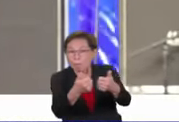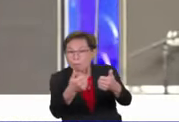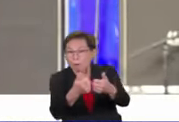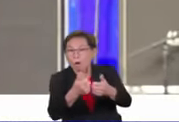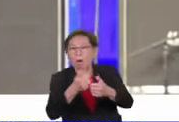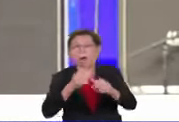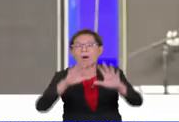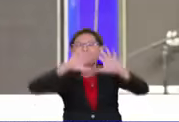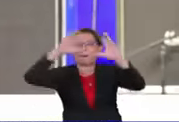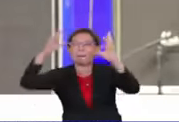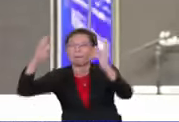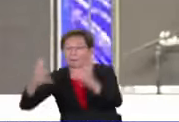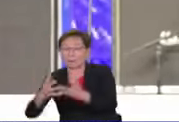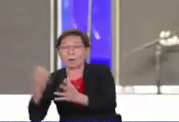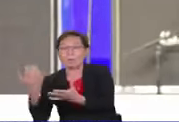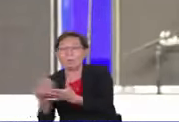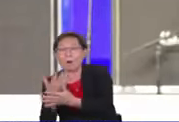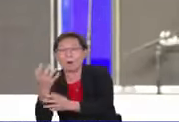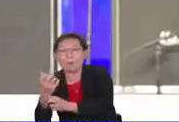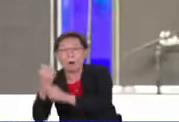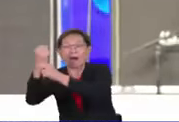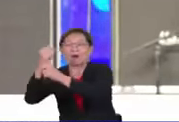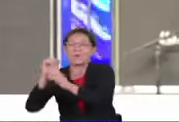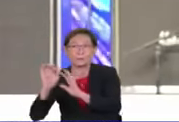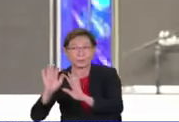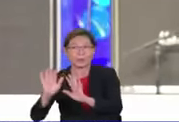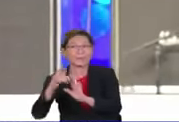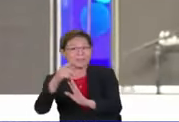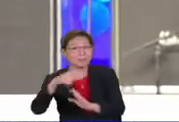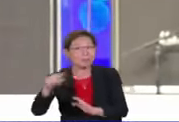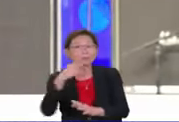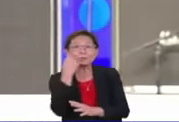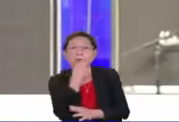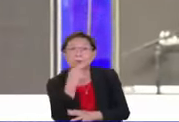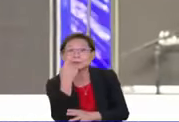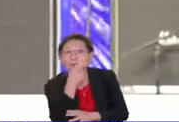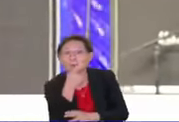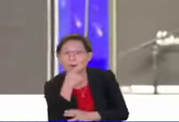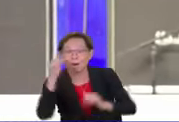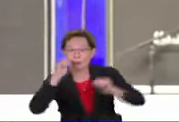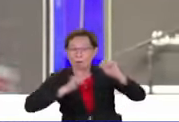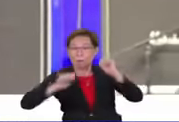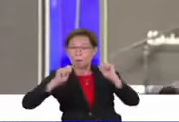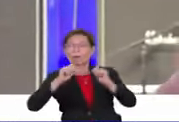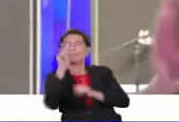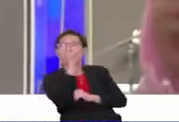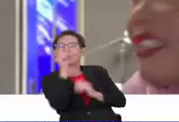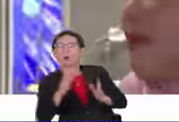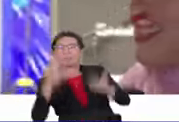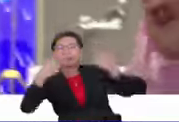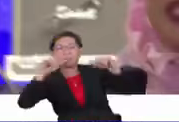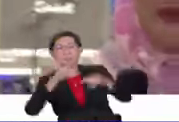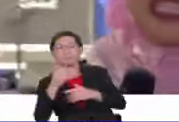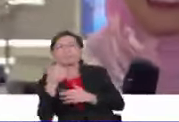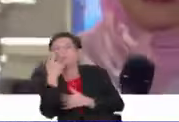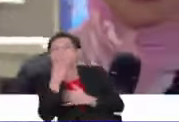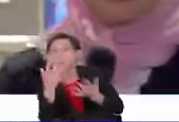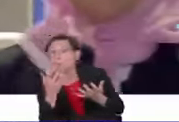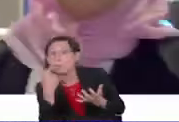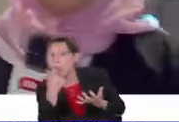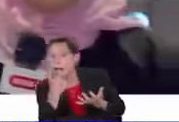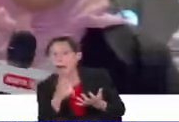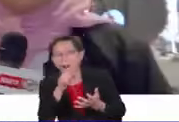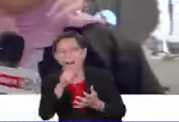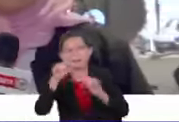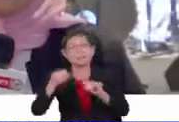kejohanan antarabangsa baru-baru ini. So, nantikanlah kalau untuk nak tahu siapakah artis popular tu. Okey, saya sendiri pun tak sabar nak tahu siapakah